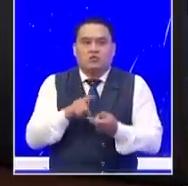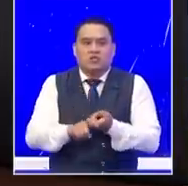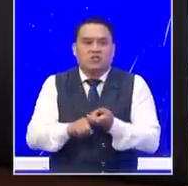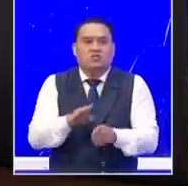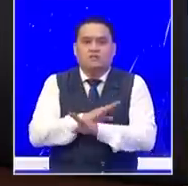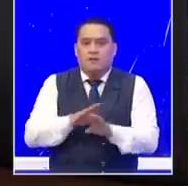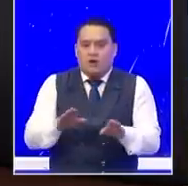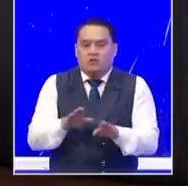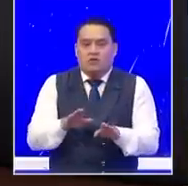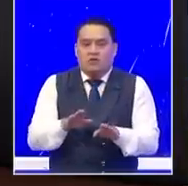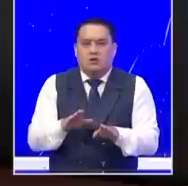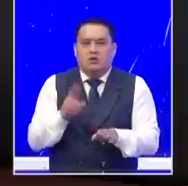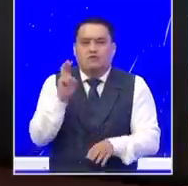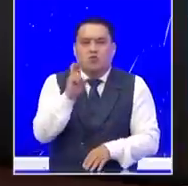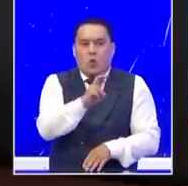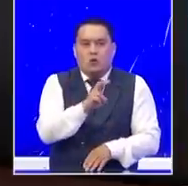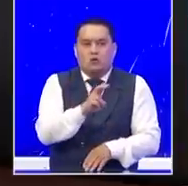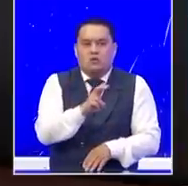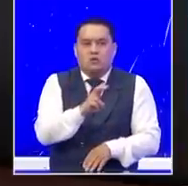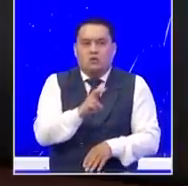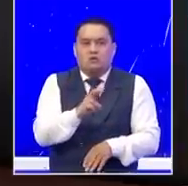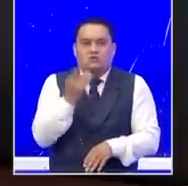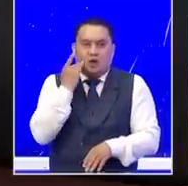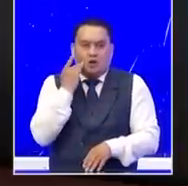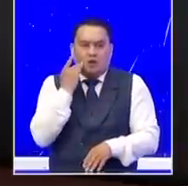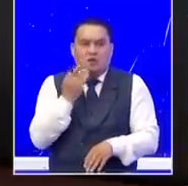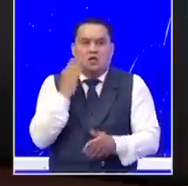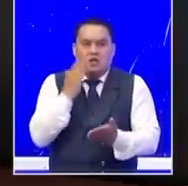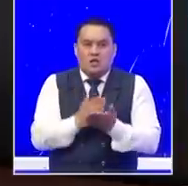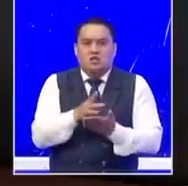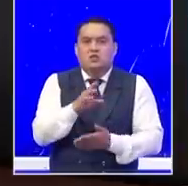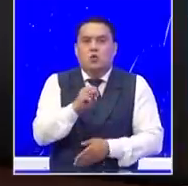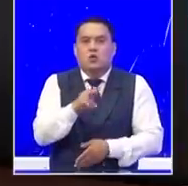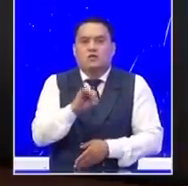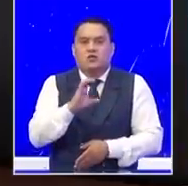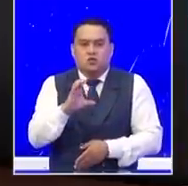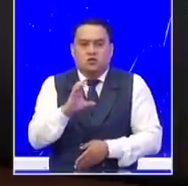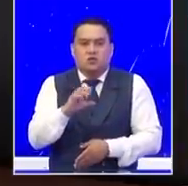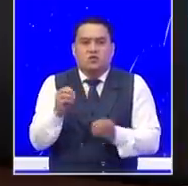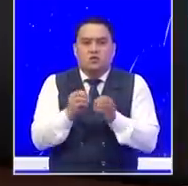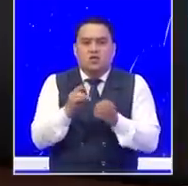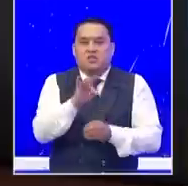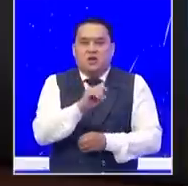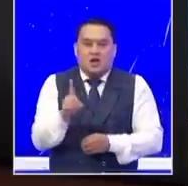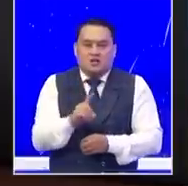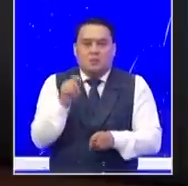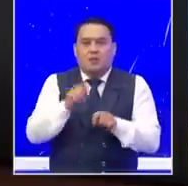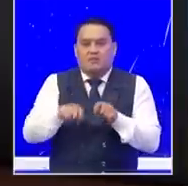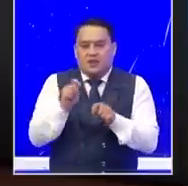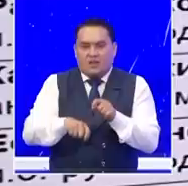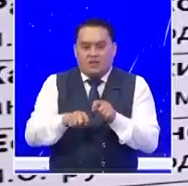контактируй. Тем более ты ездишь в зону, очаг ездишь, там, где есть коронавирус. 10 раз ее каждый день